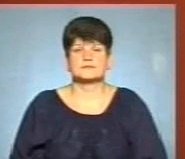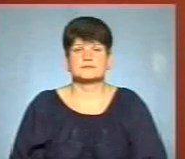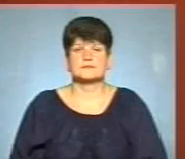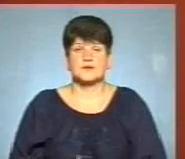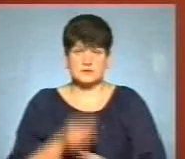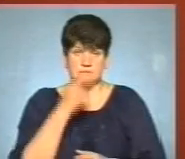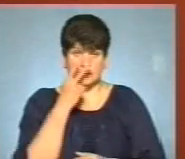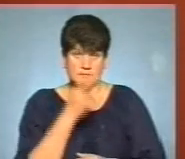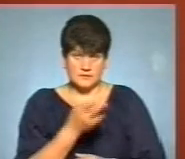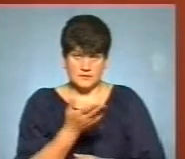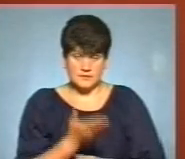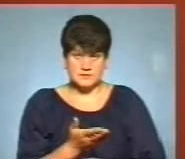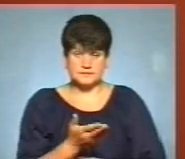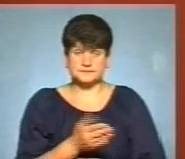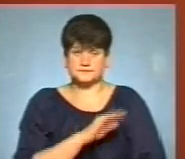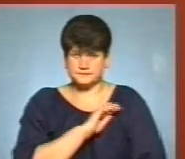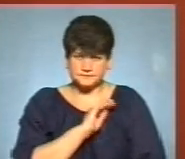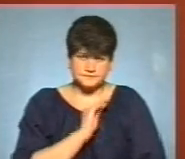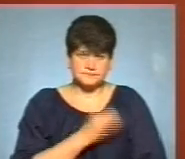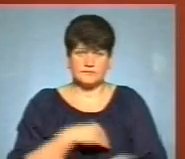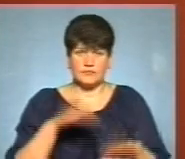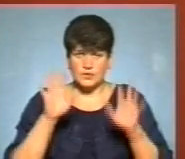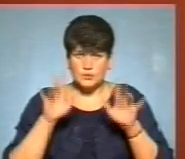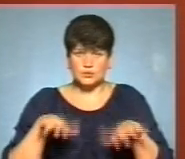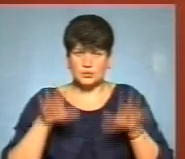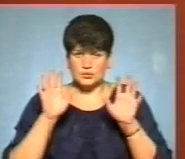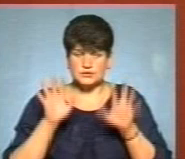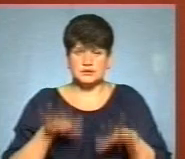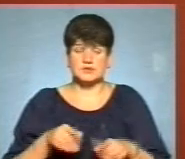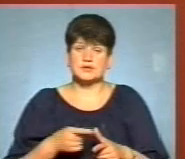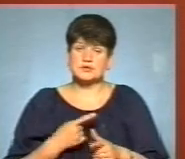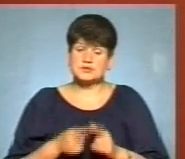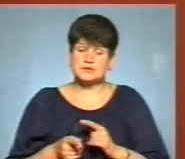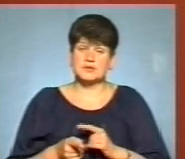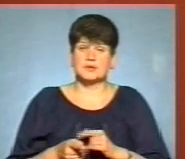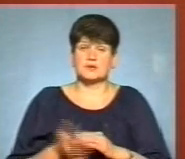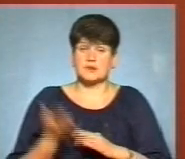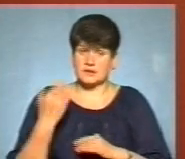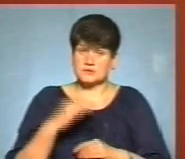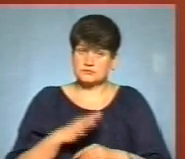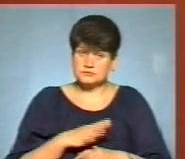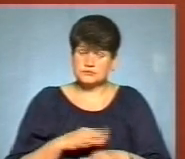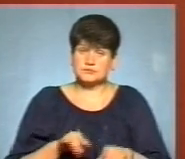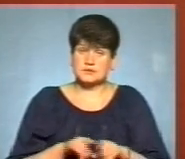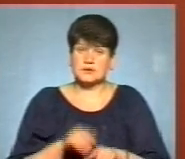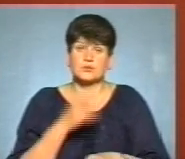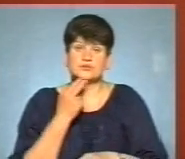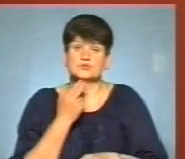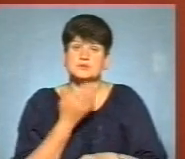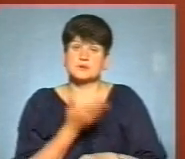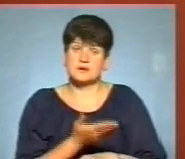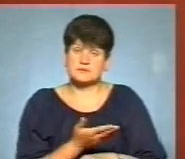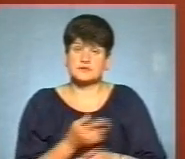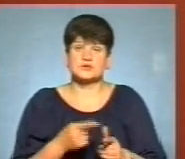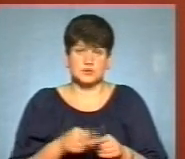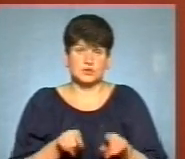Отже, ми бачимо такі інтенсивні дощі. Чи спостерігалися, зокрема, вони раніше у червні? Чи все ж таки ви